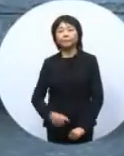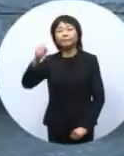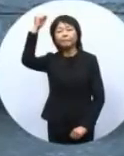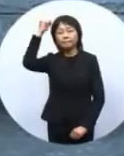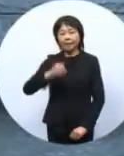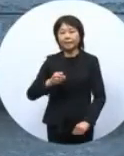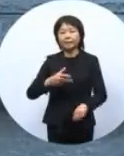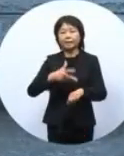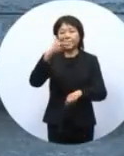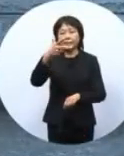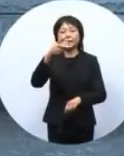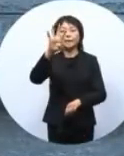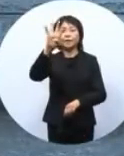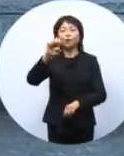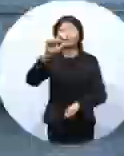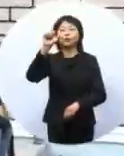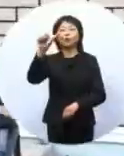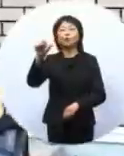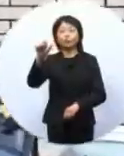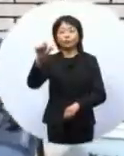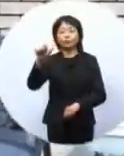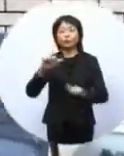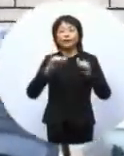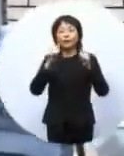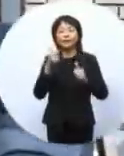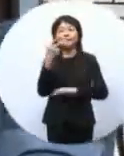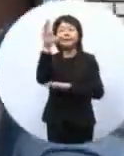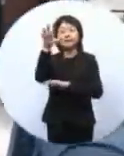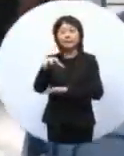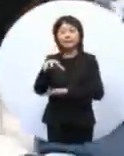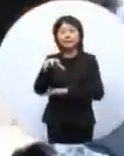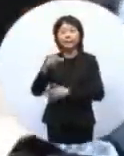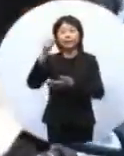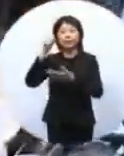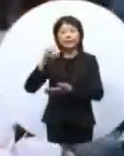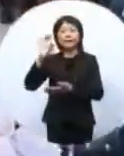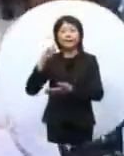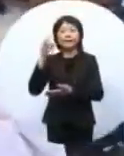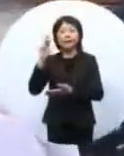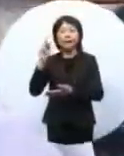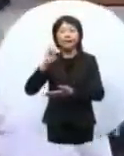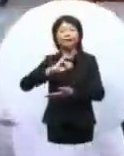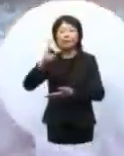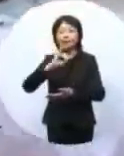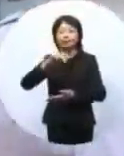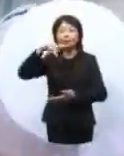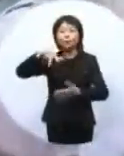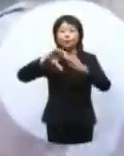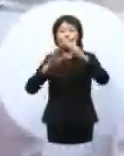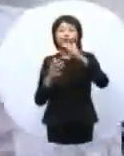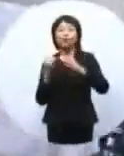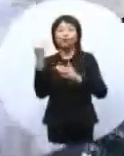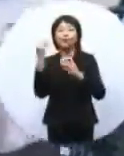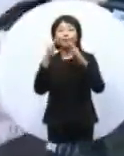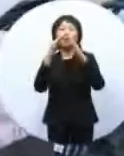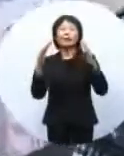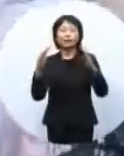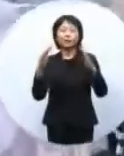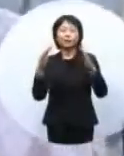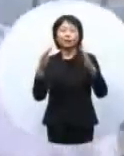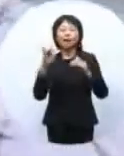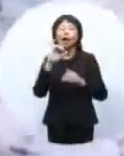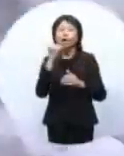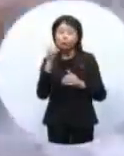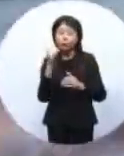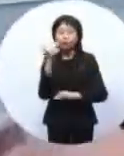朝7時45分、茅ヶ崎市役所資産税課に勤務する須藤さんのお宅。ご夫婦で市役